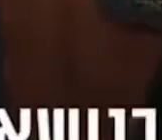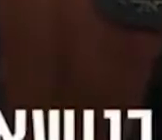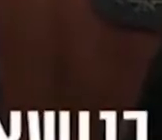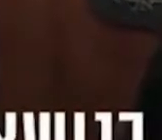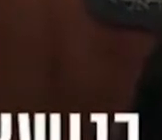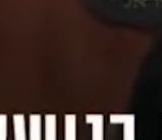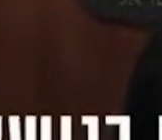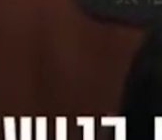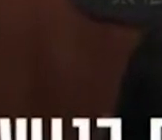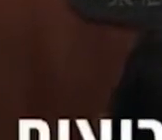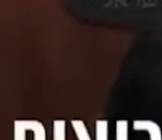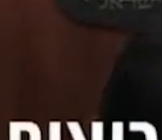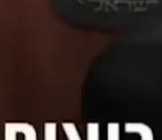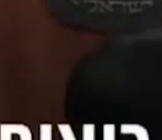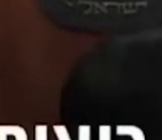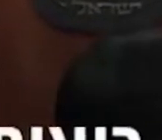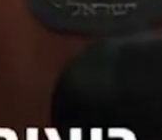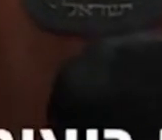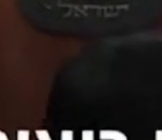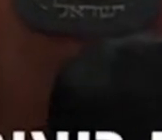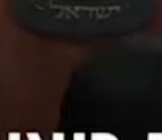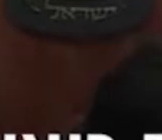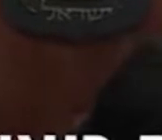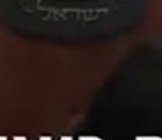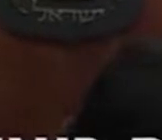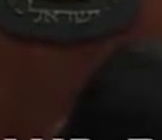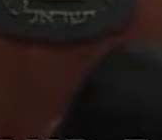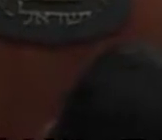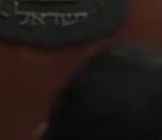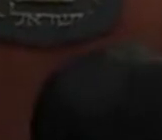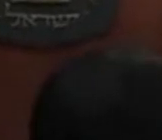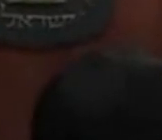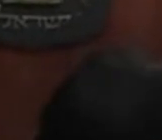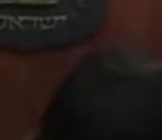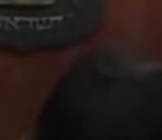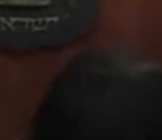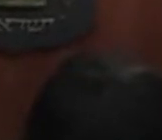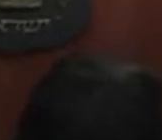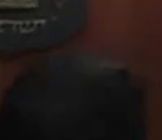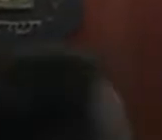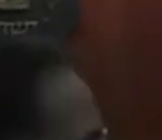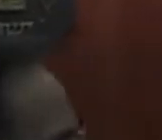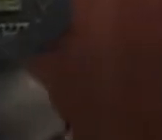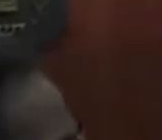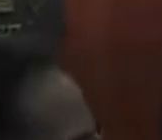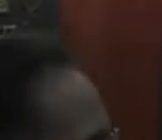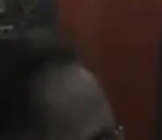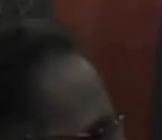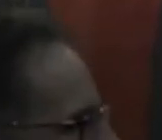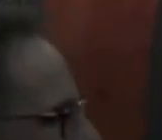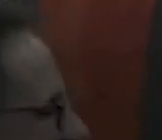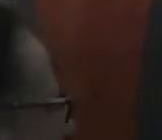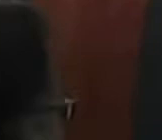לא מגביל אתכם בנושאים, אתם יכולים לשאול על מה שאתם רוצים. תתקשרו למערכות שלכם, הם יזרימו לכם